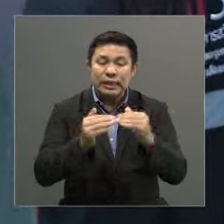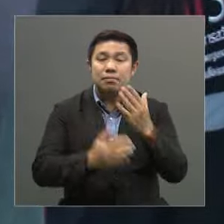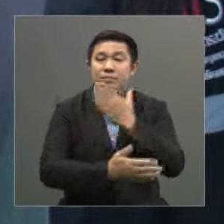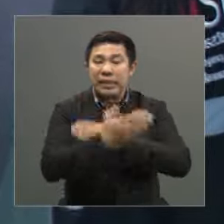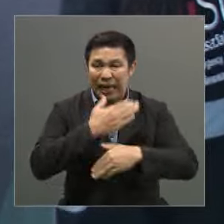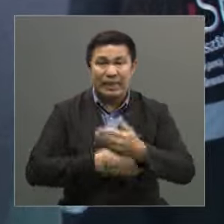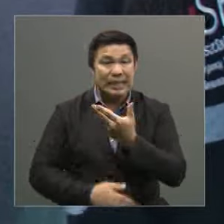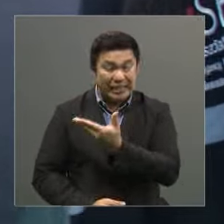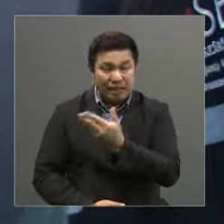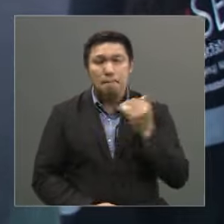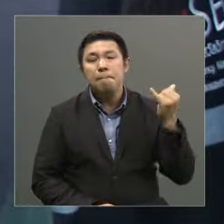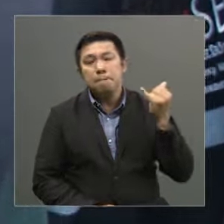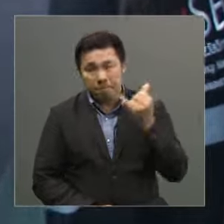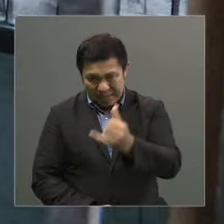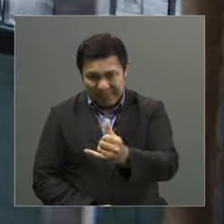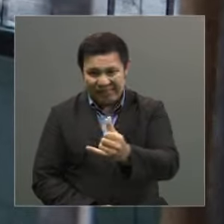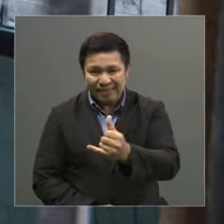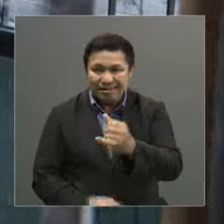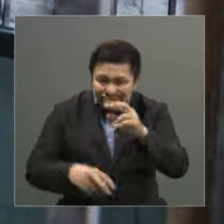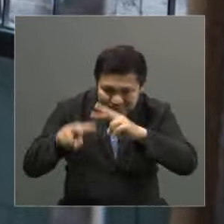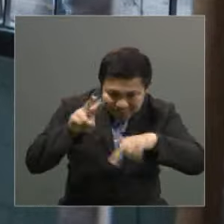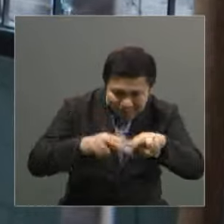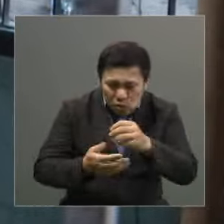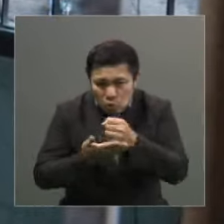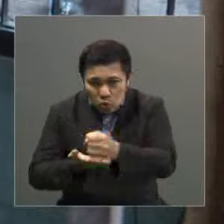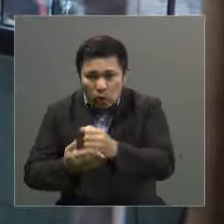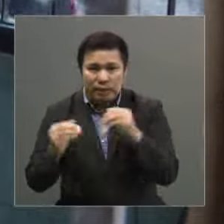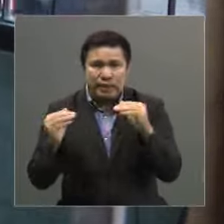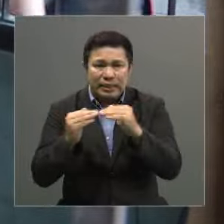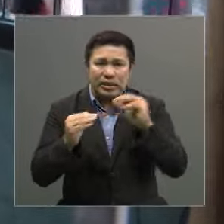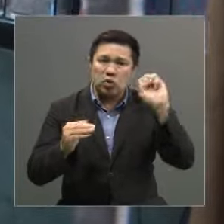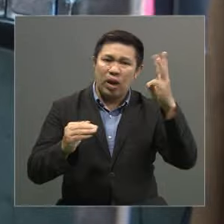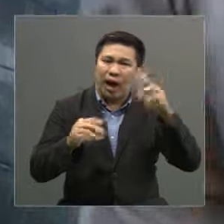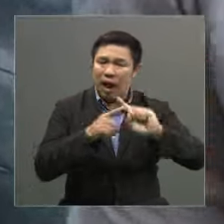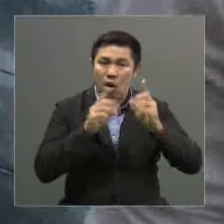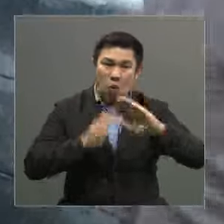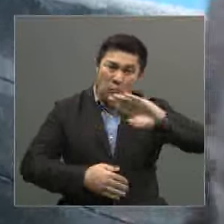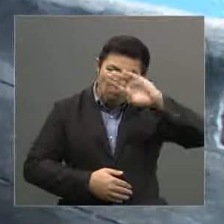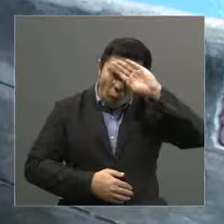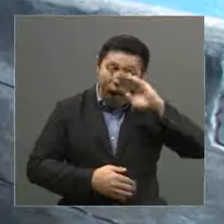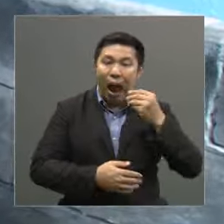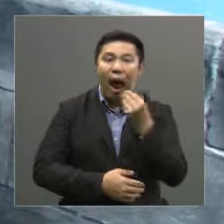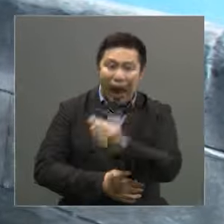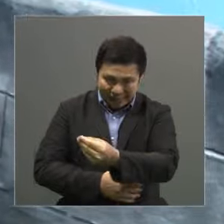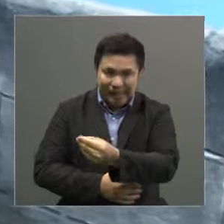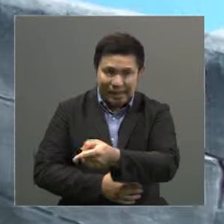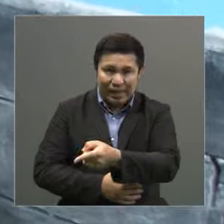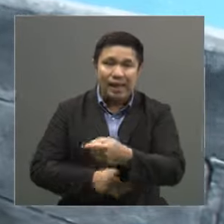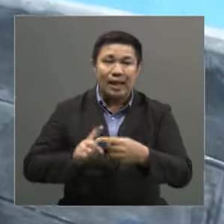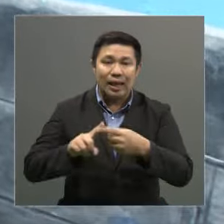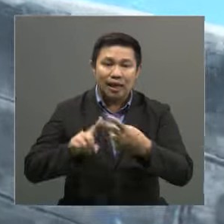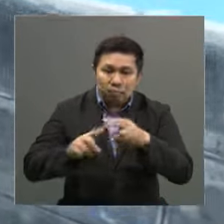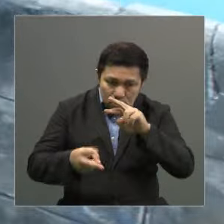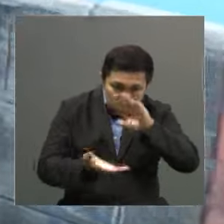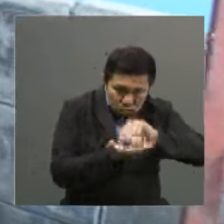นพิการท่านก็ลงพื้นที่เลยมาให้ความช่วยเหลือทั้งเรื่องของสิทธิและสวัสดิการที่ผู้ป่วยควรจะได้รับรวมถึง มาแล้วเนี่ยมาส